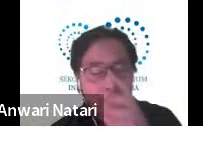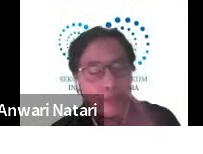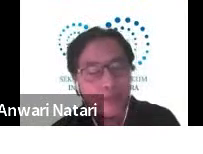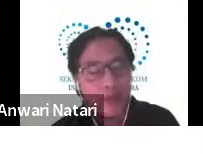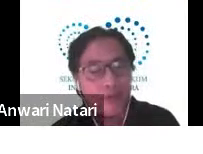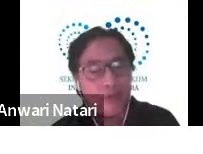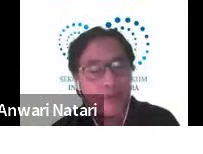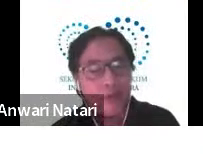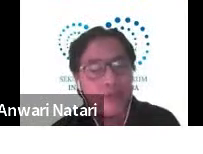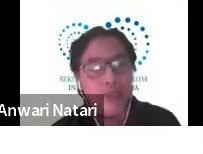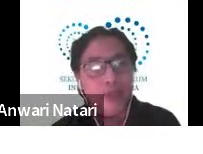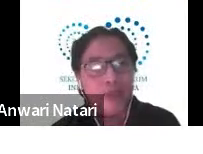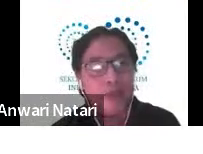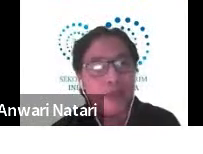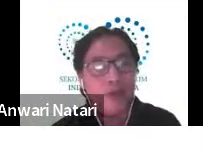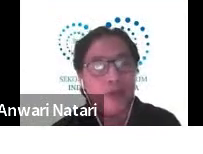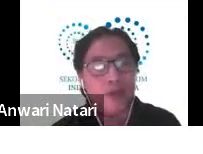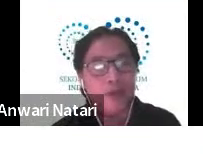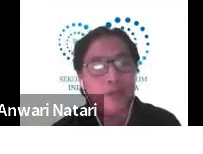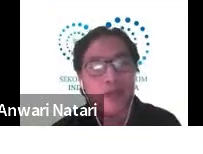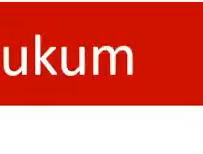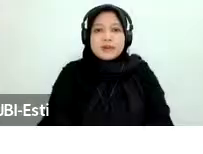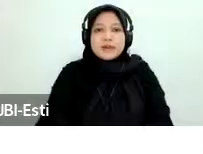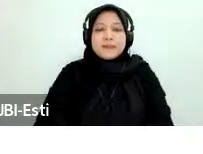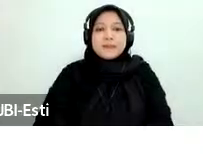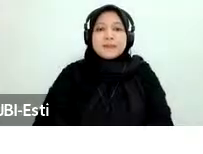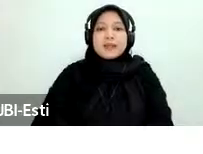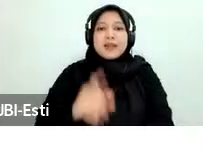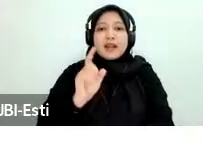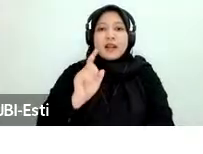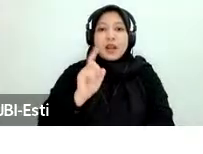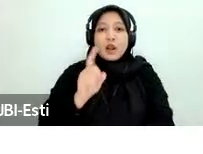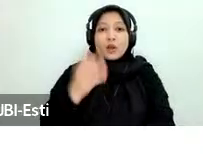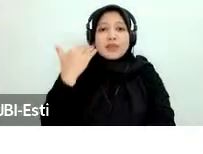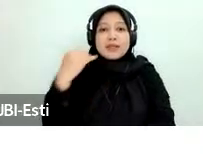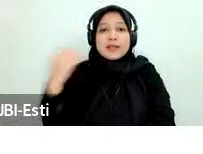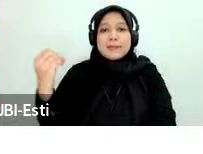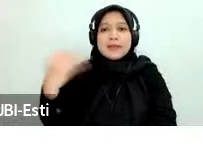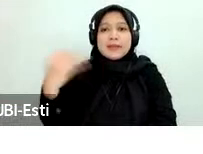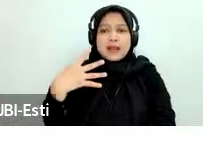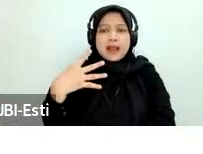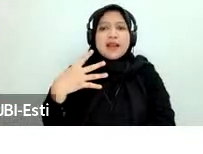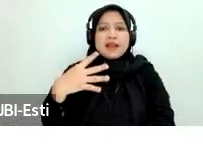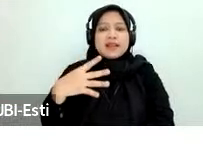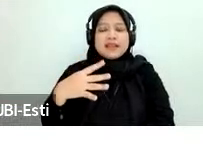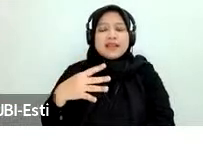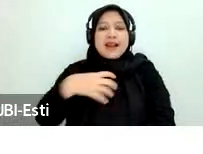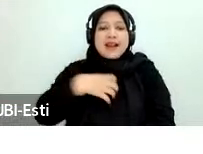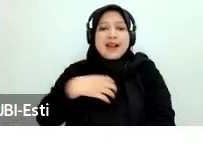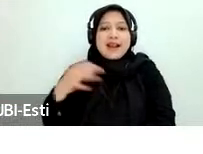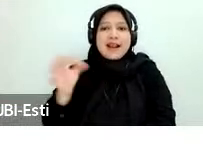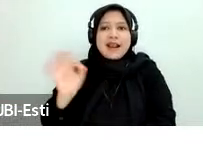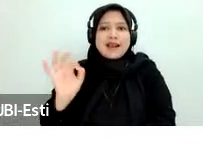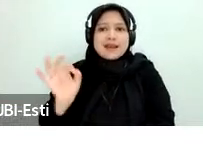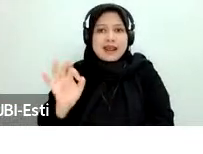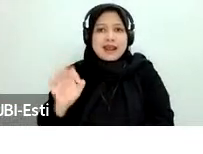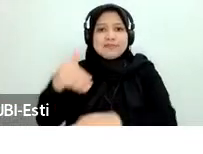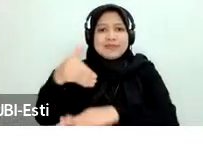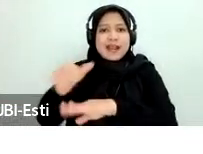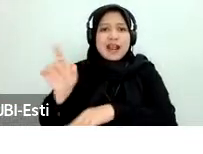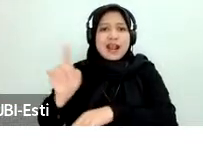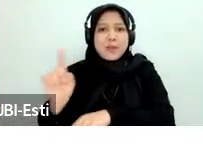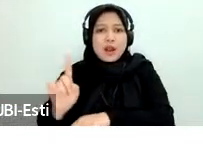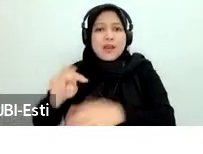petotan paham menghina Berarti ada orang yang berhak menghina kemudian Baginda dan mencemarkan nama baik ini agak unik